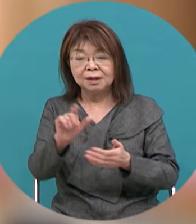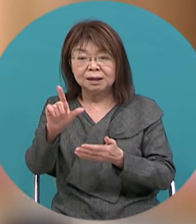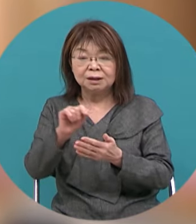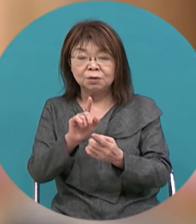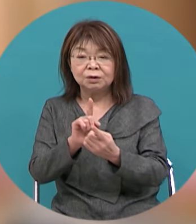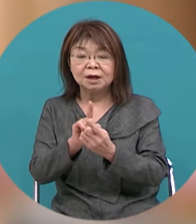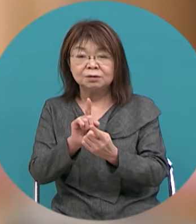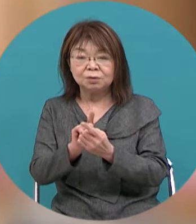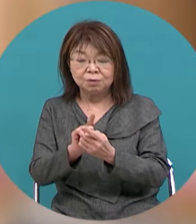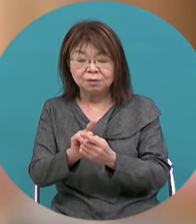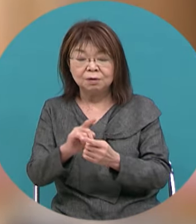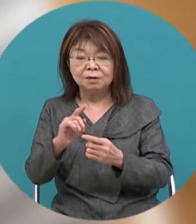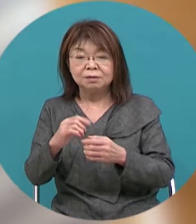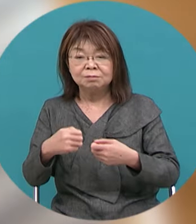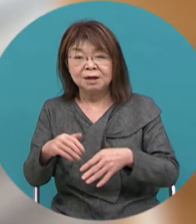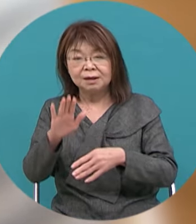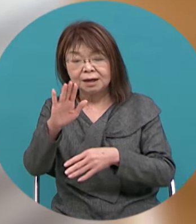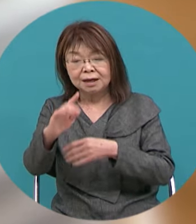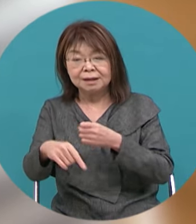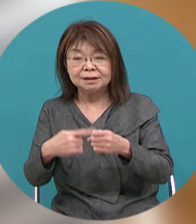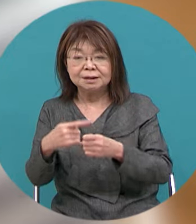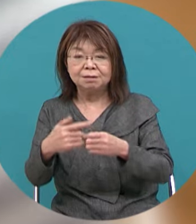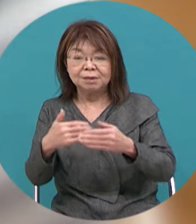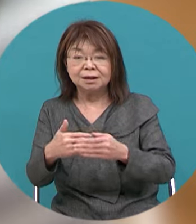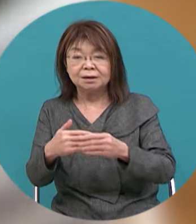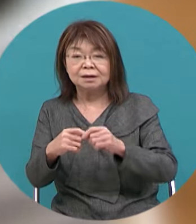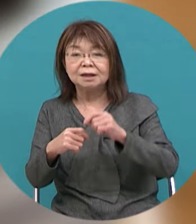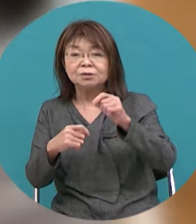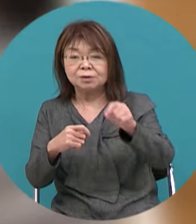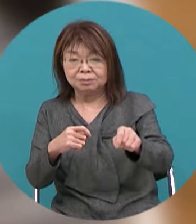象を産後1年までに拡大します。